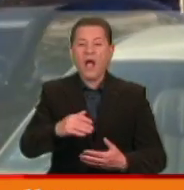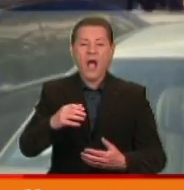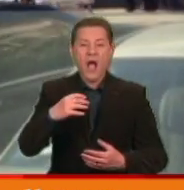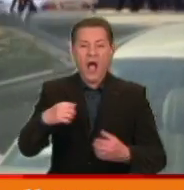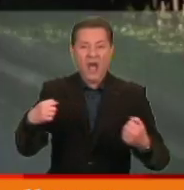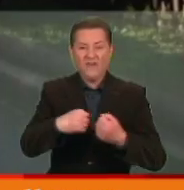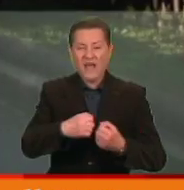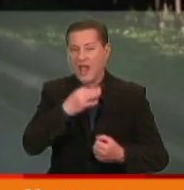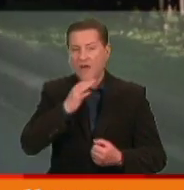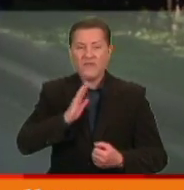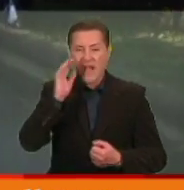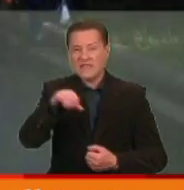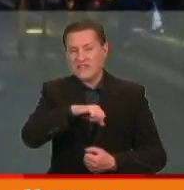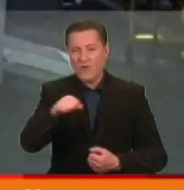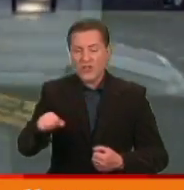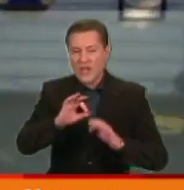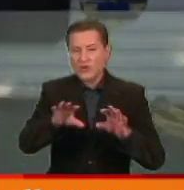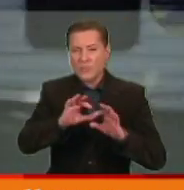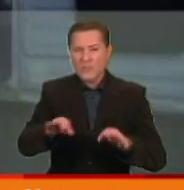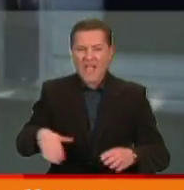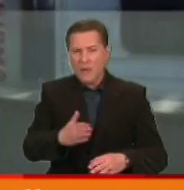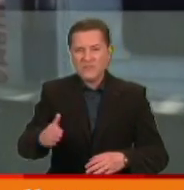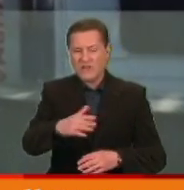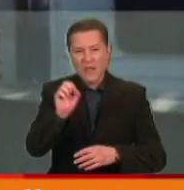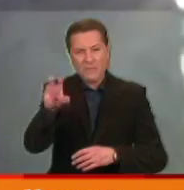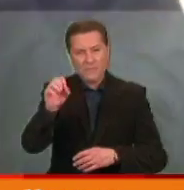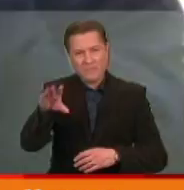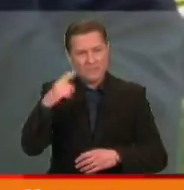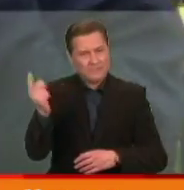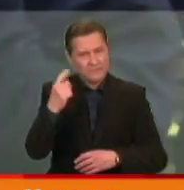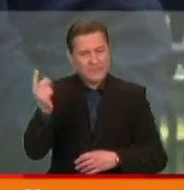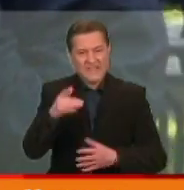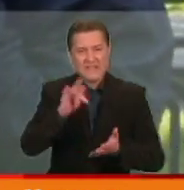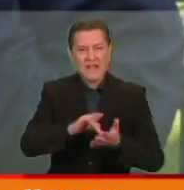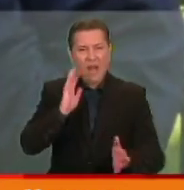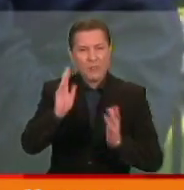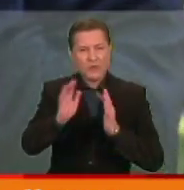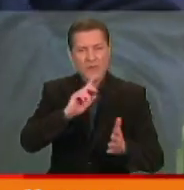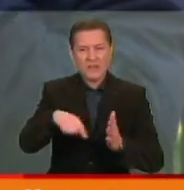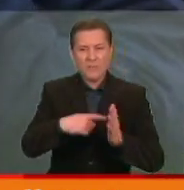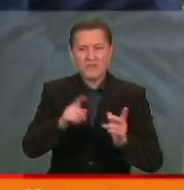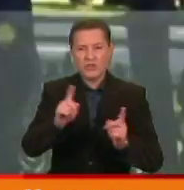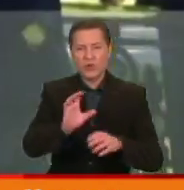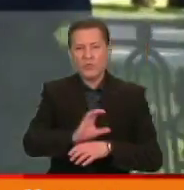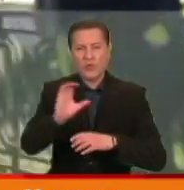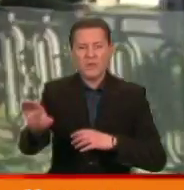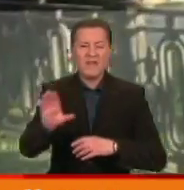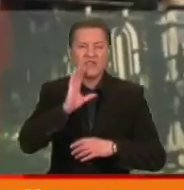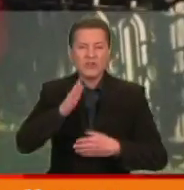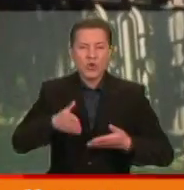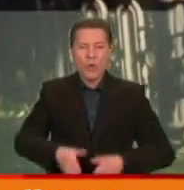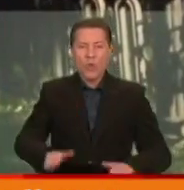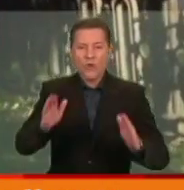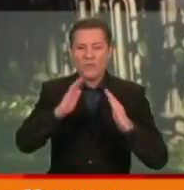вранці. Водій швидкої розповідає, мчав із проблисковими маячками центральним проспектом міста, аби доправити жінку до